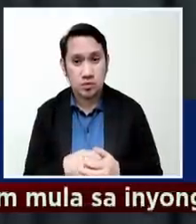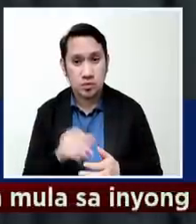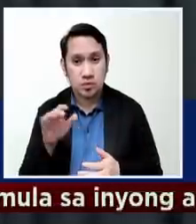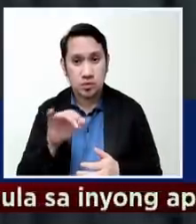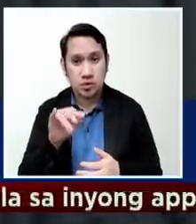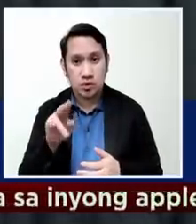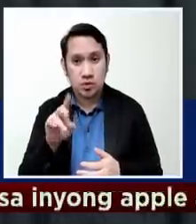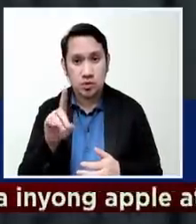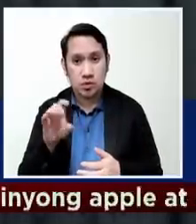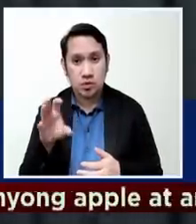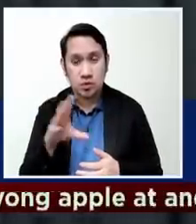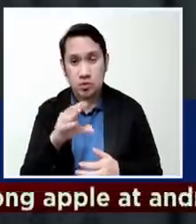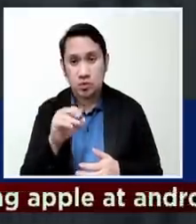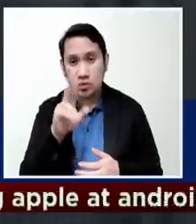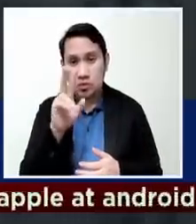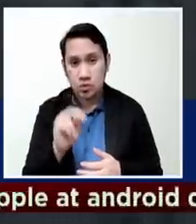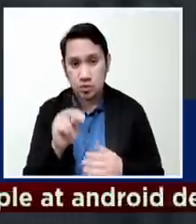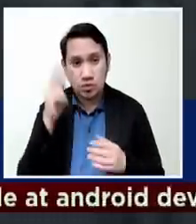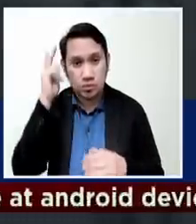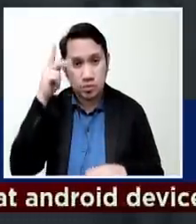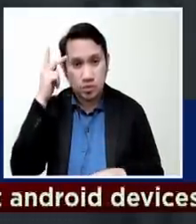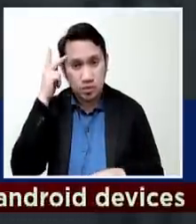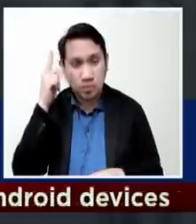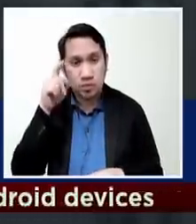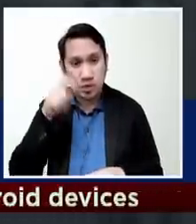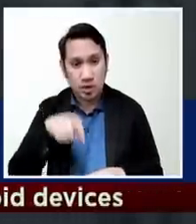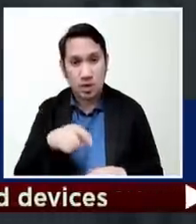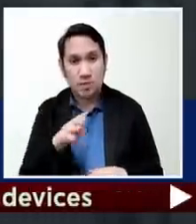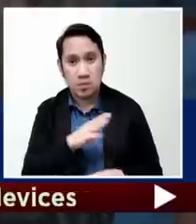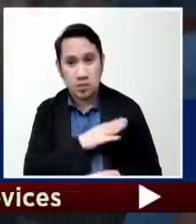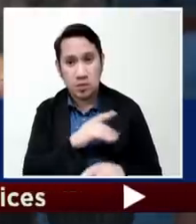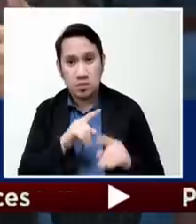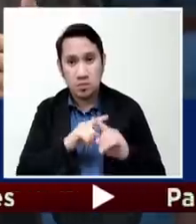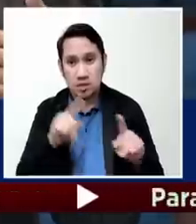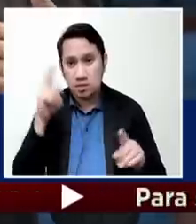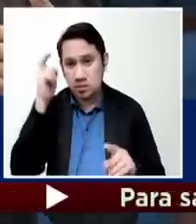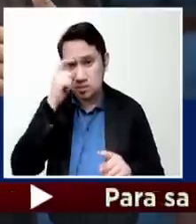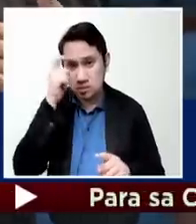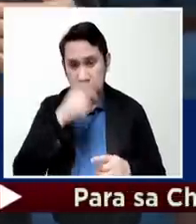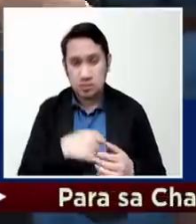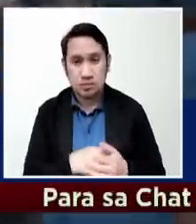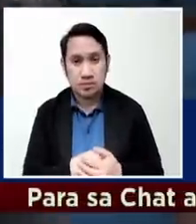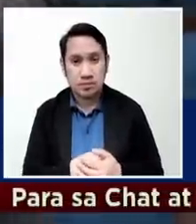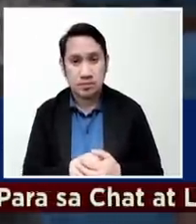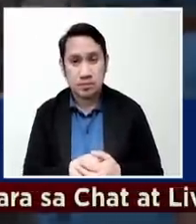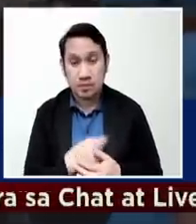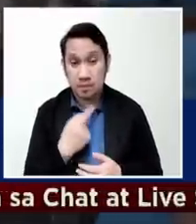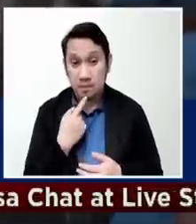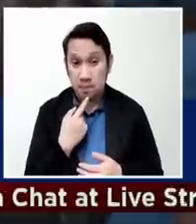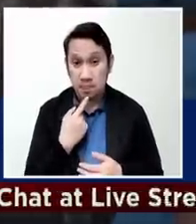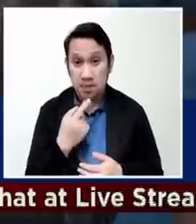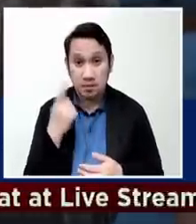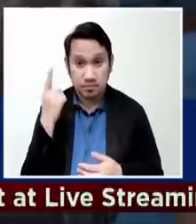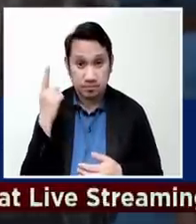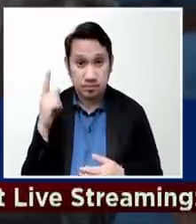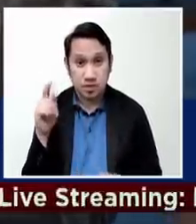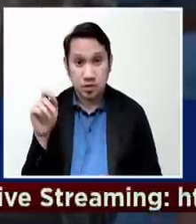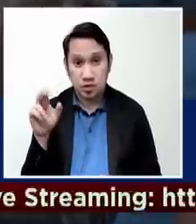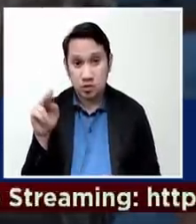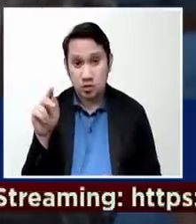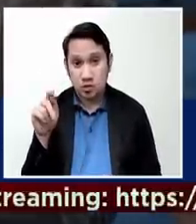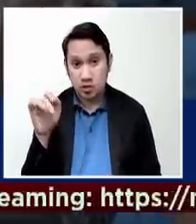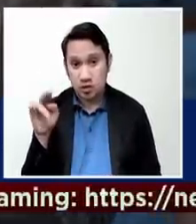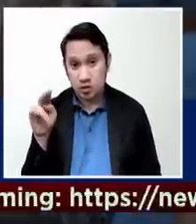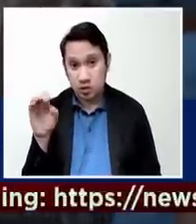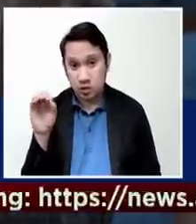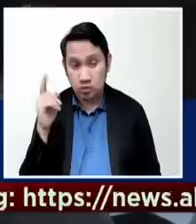quasi-judicial. Ang UN is political. Dapat matapang pero matalino. Sabi ni Senator Francis Tolentino, ilang foreign